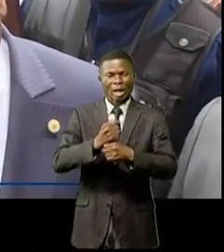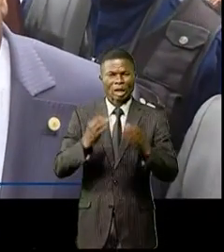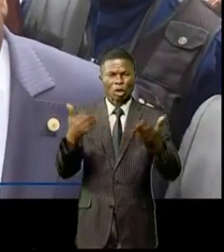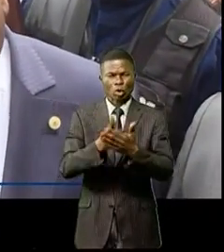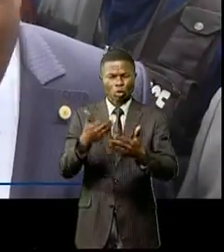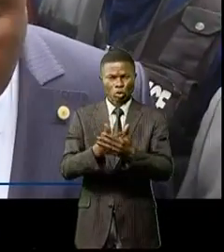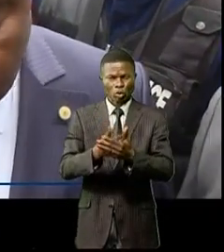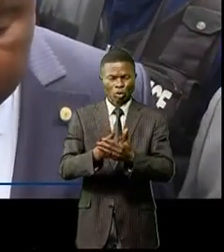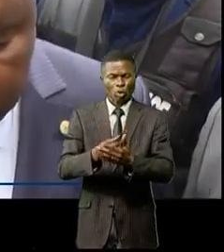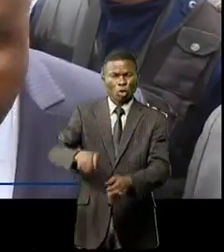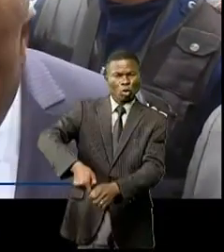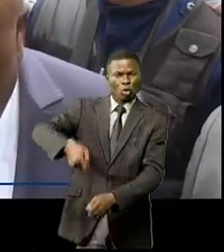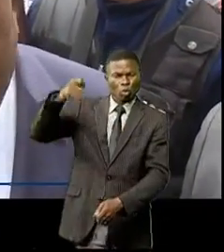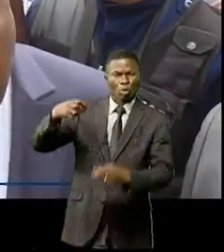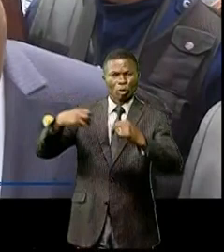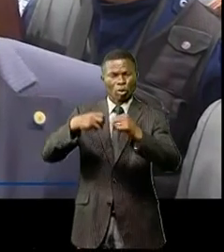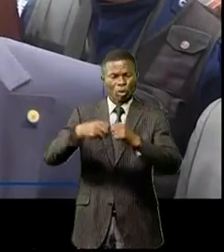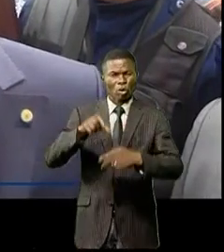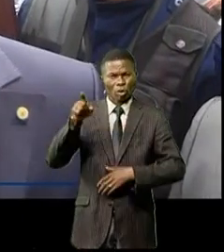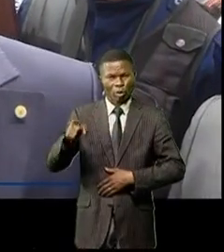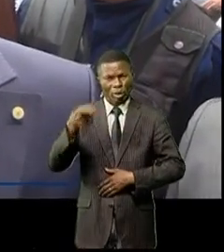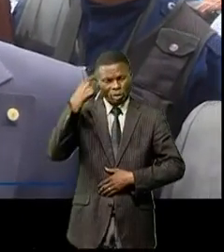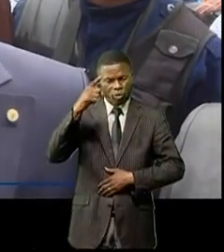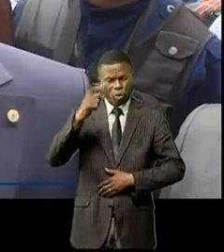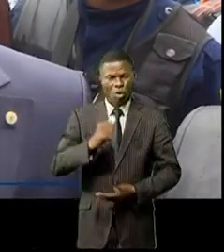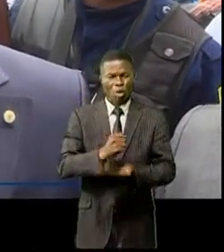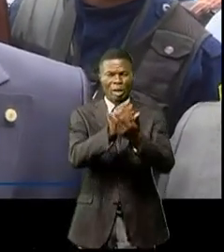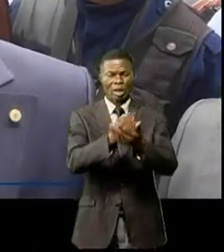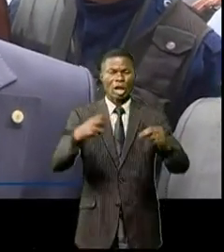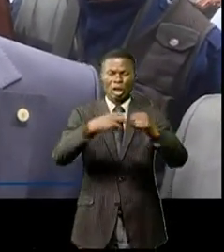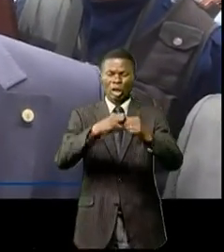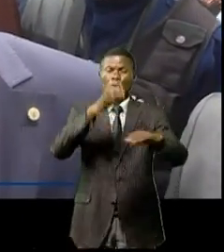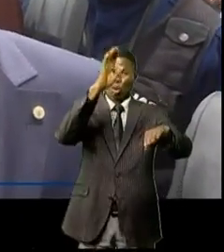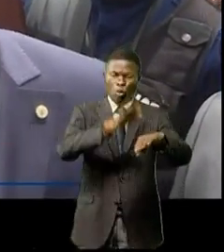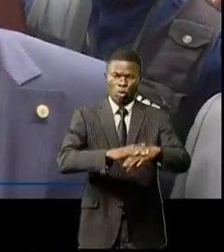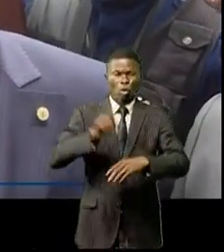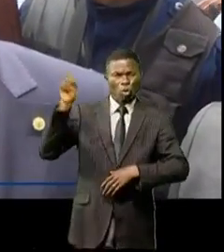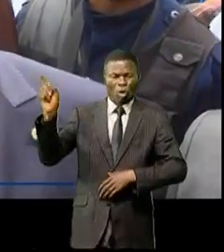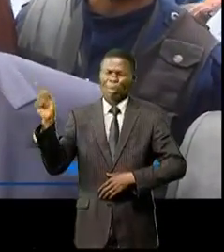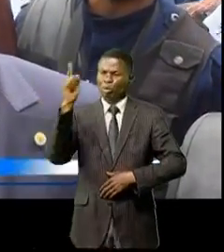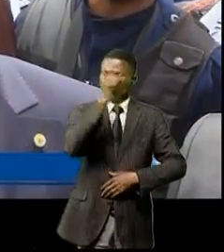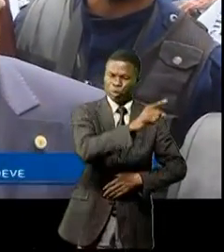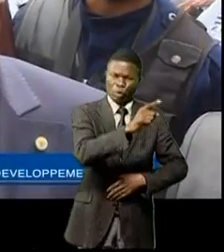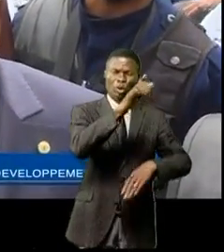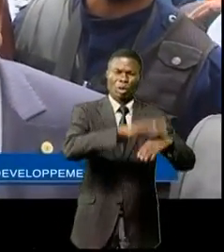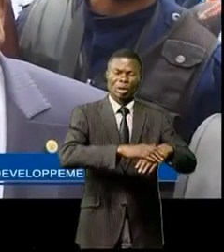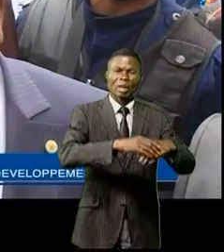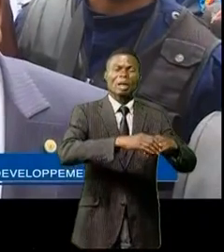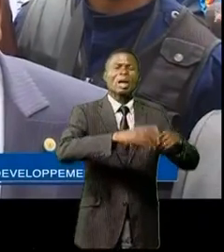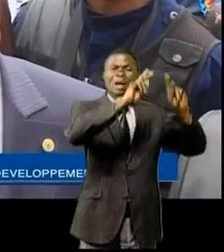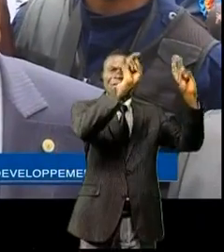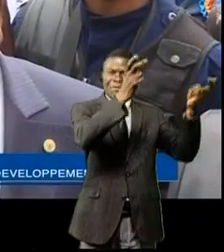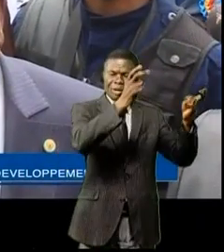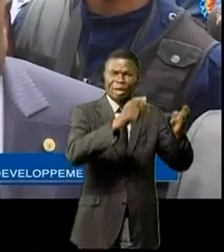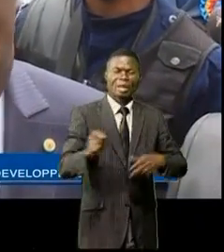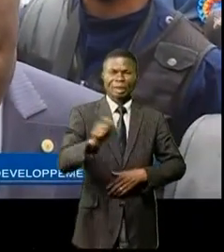centrale hydroélectrique de Bendera pour faire en sorte que le courant vienne de Bendera pour alimenter toutes les grandes agglomérations du